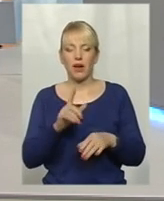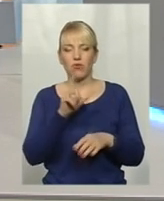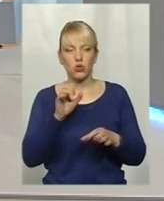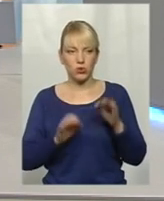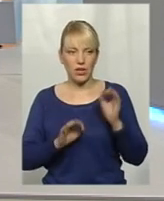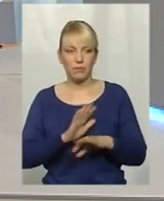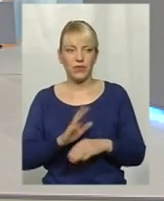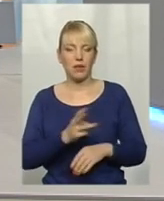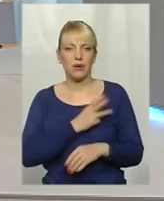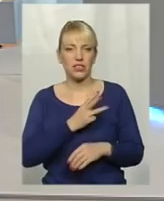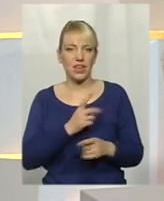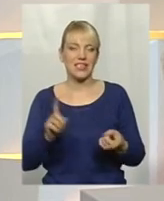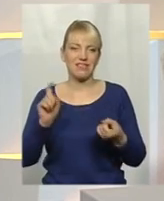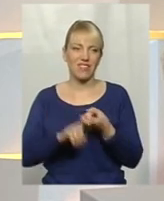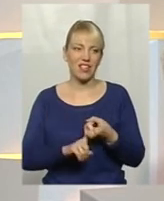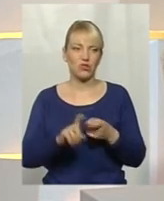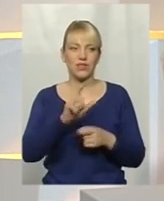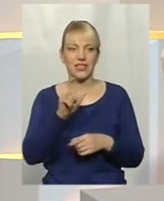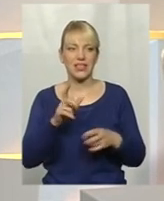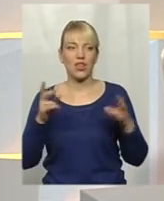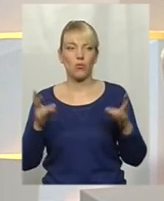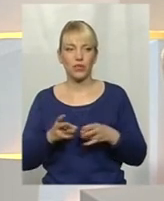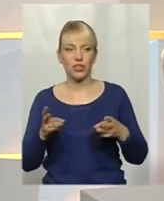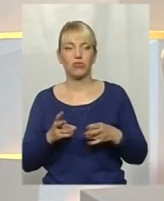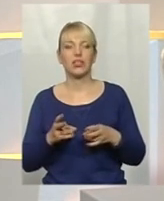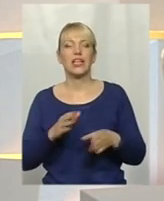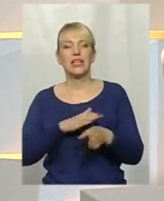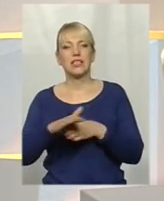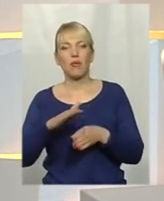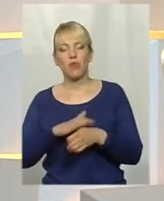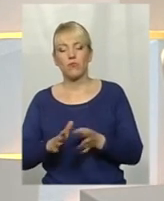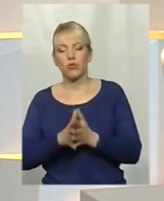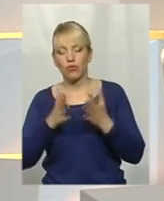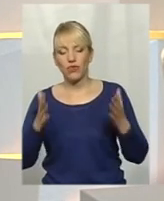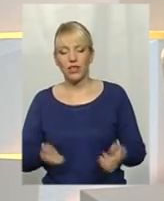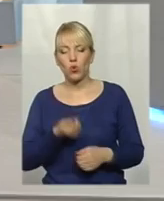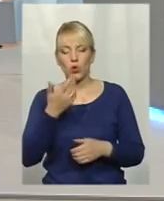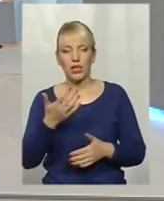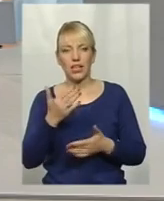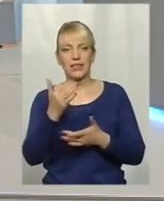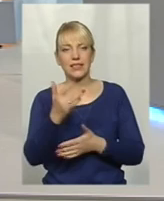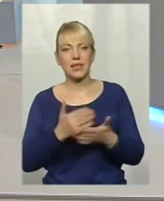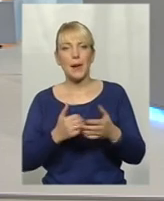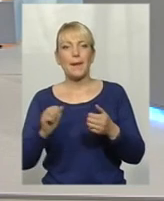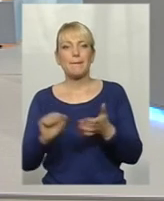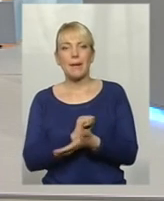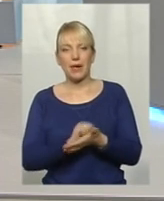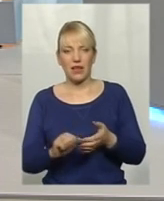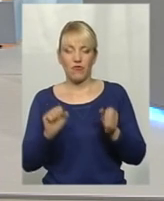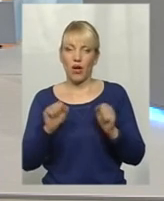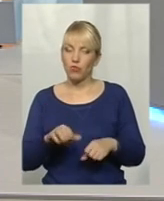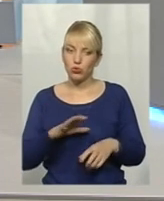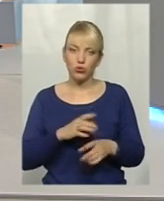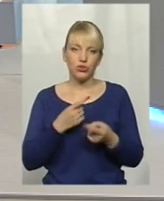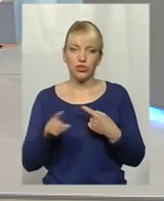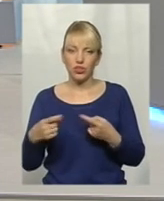небажанням зв'язуватися з необхідністю заповнювати велику кількість паперів, а можливо з